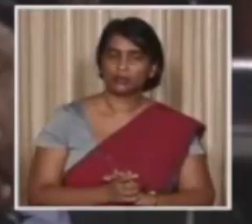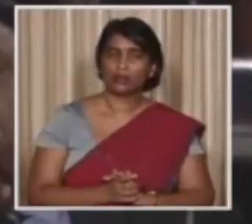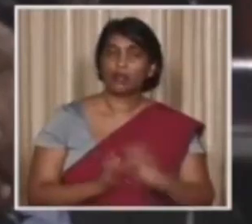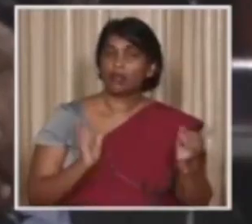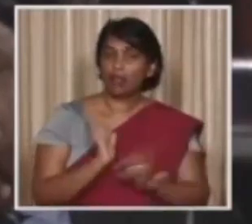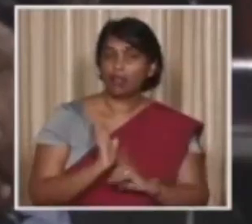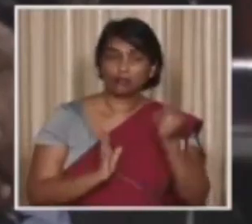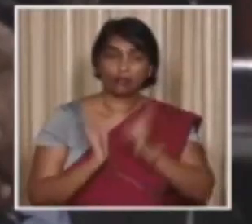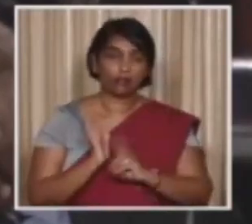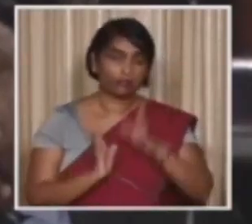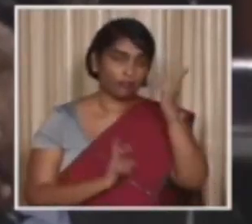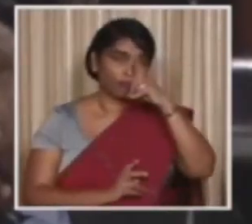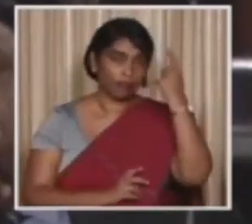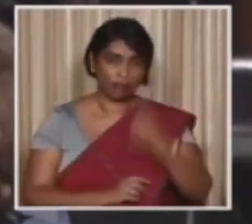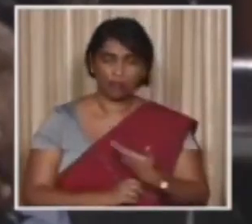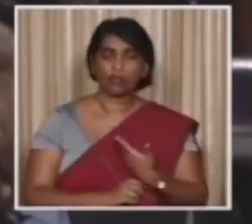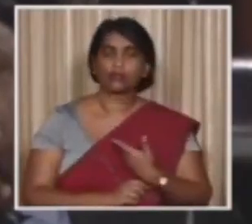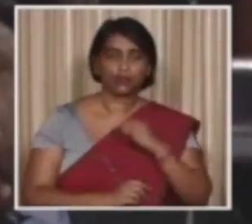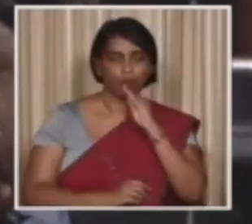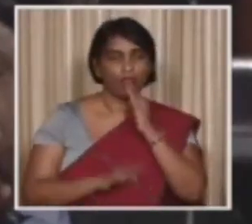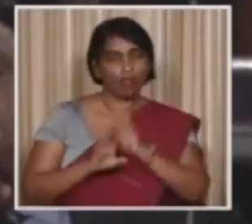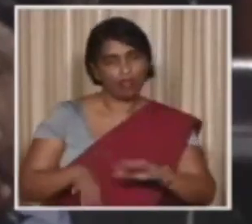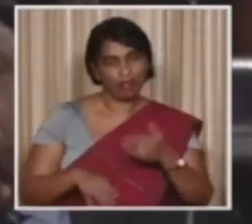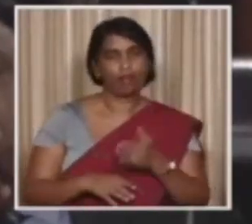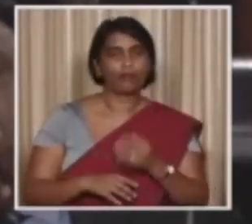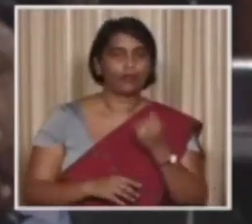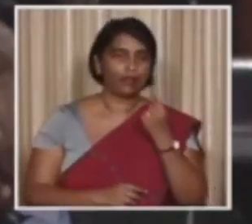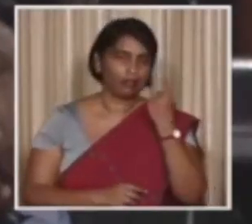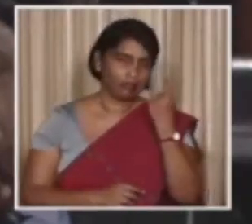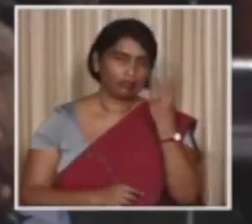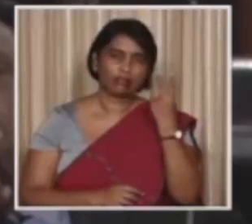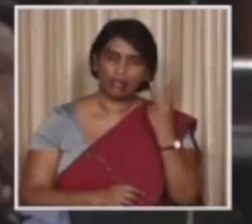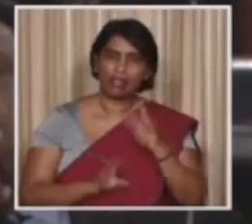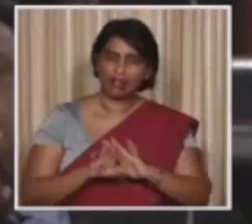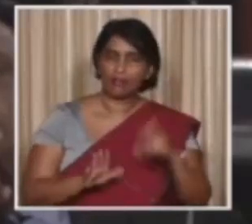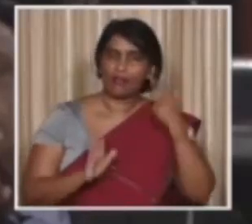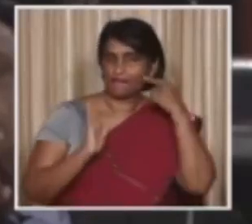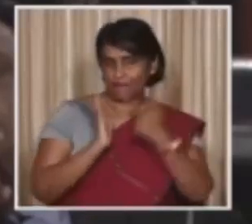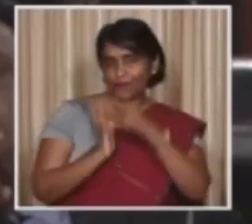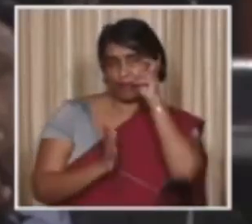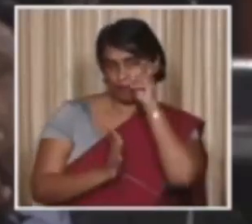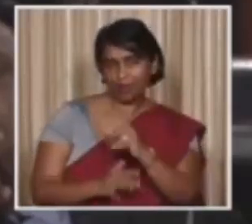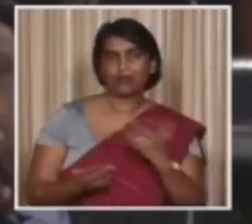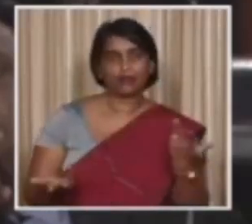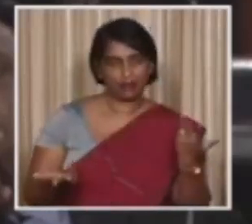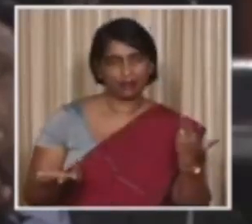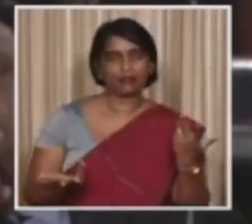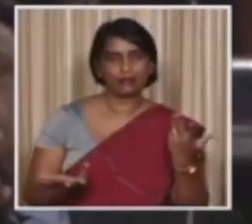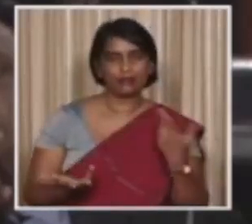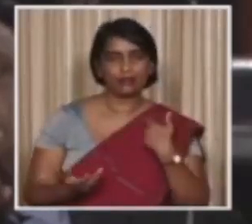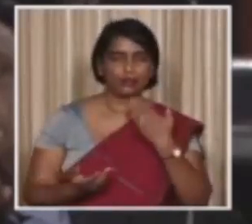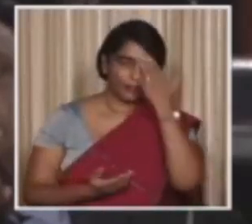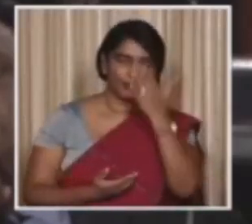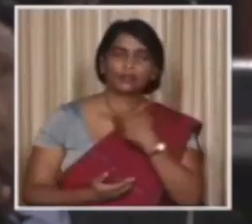ලක්ෂ ගණන් පඩි අරගෙන සමහර ලාවල් අඩු ගානේ දරුවන්ගේ මේ රුපියල් 1000කට 2000කට මේ දරුවගේ පේපර්ස් එක බලන්නේ නැහැ කියන්නේ. මං කියන්නේ කරුණාකර මං